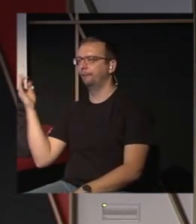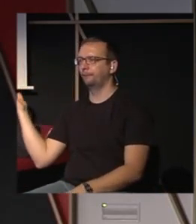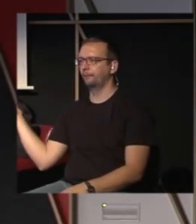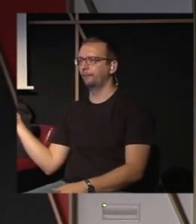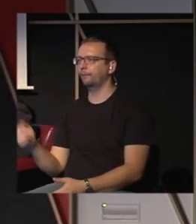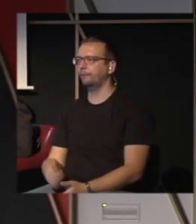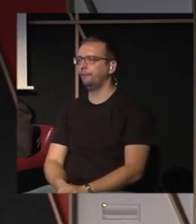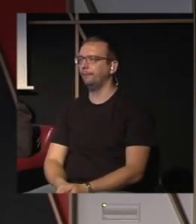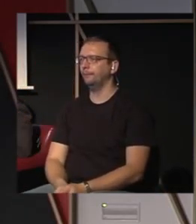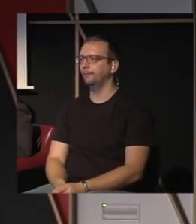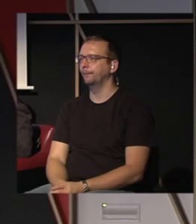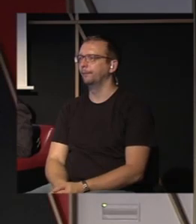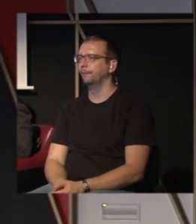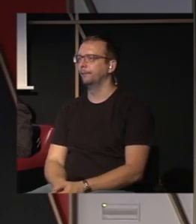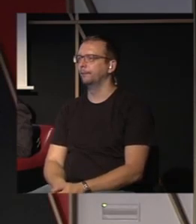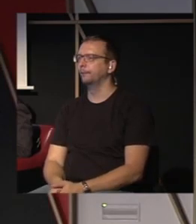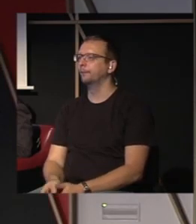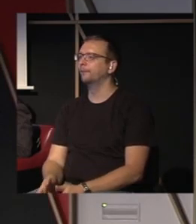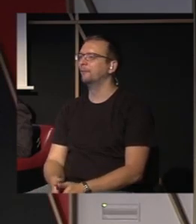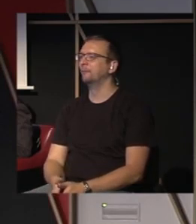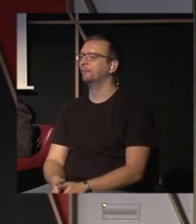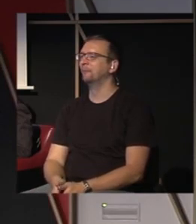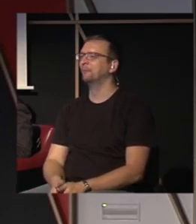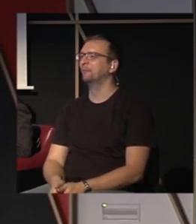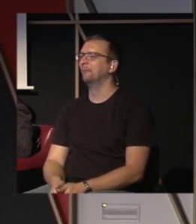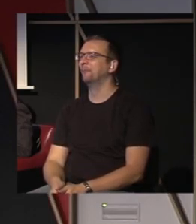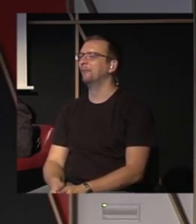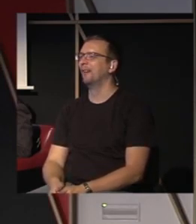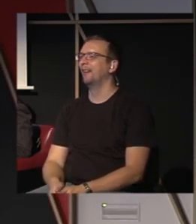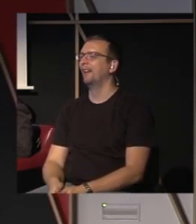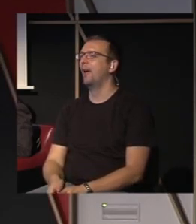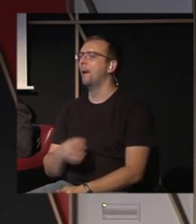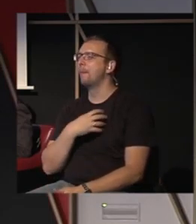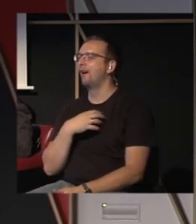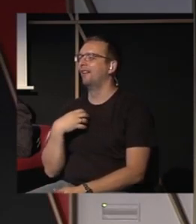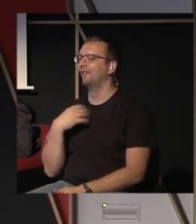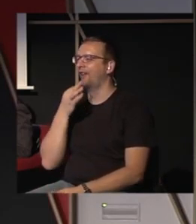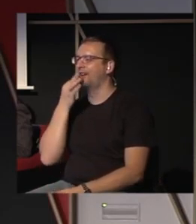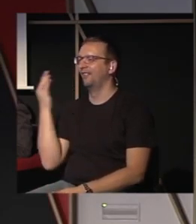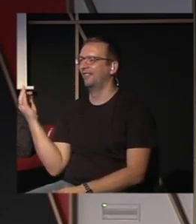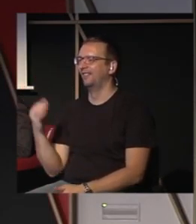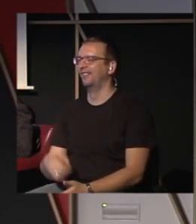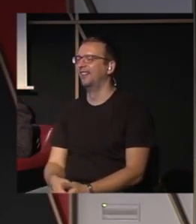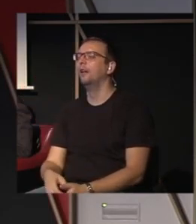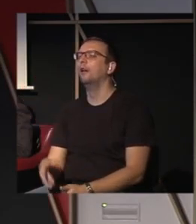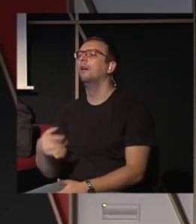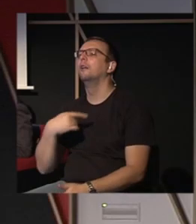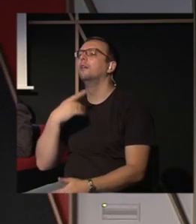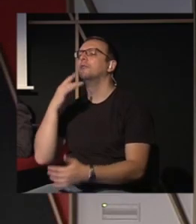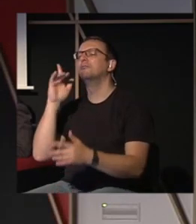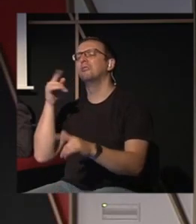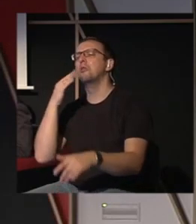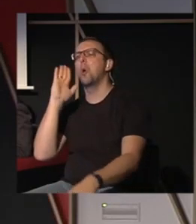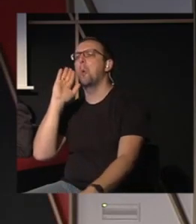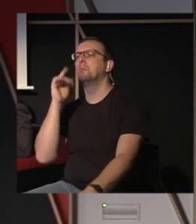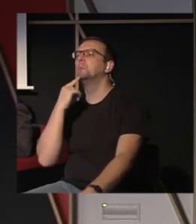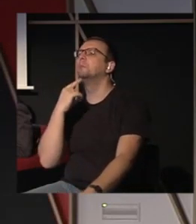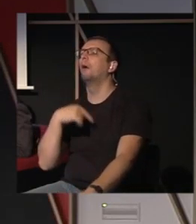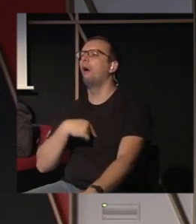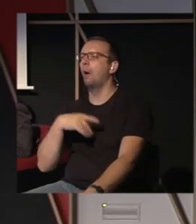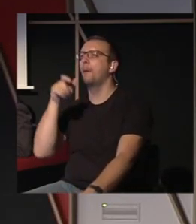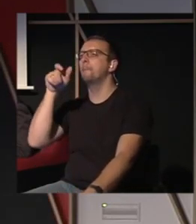Einmal, welche Grund, also es wird jetzt sehr häufig von Menschen mit Beeinträchtigung gesprochen, dass sich